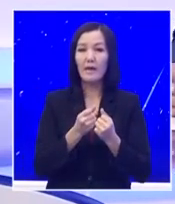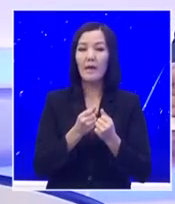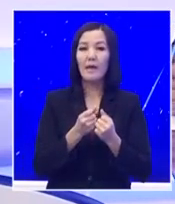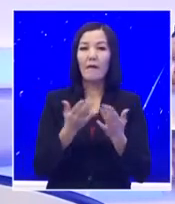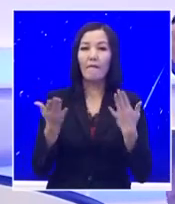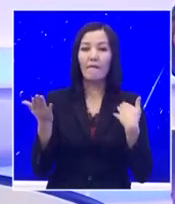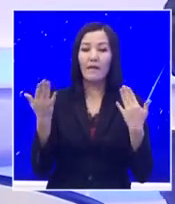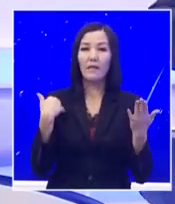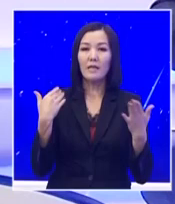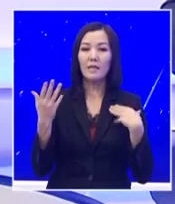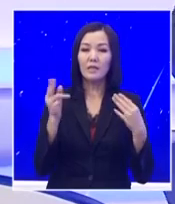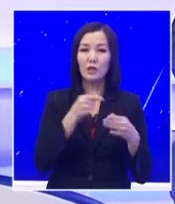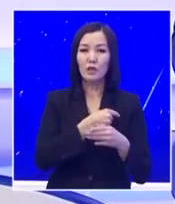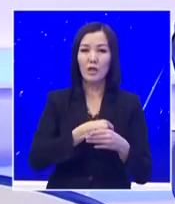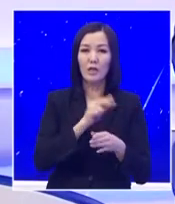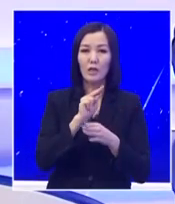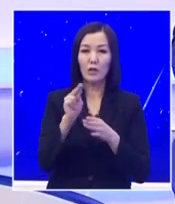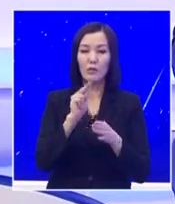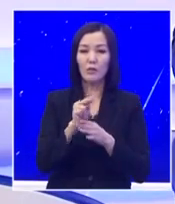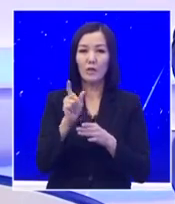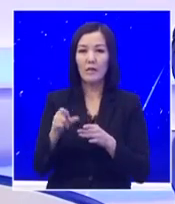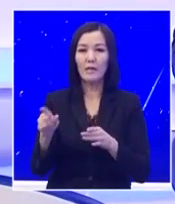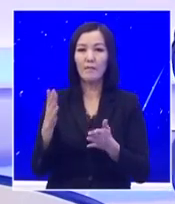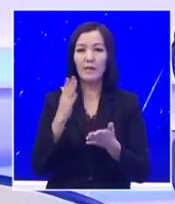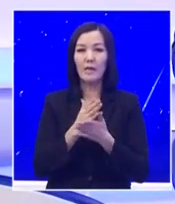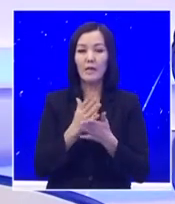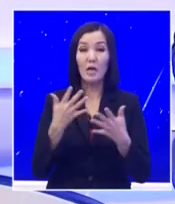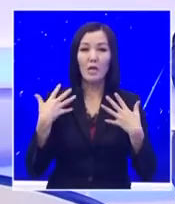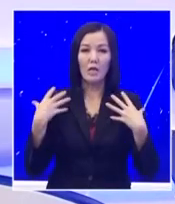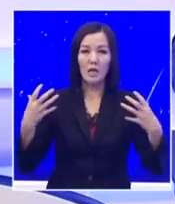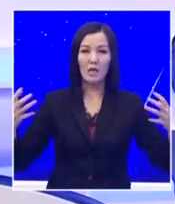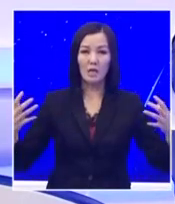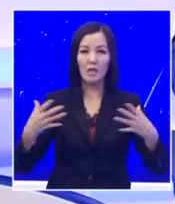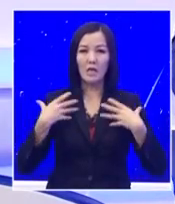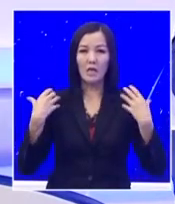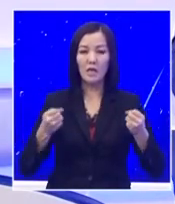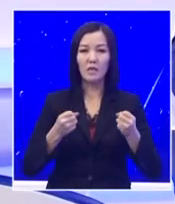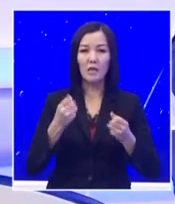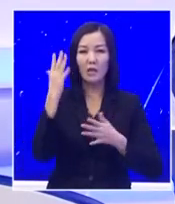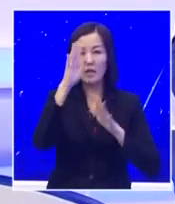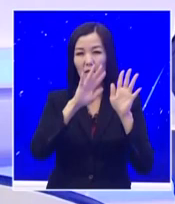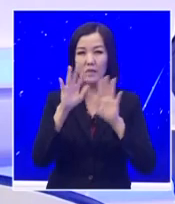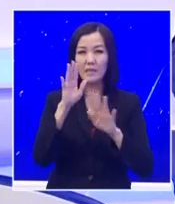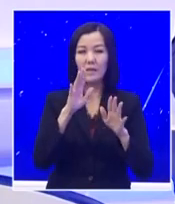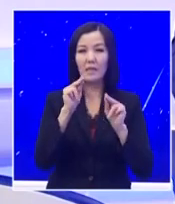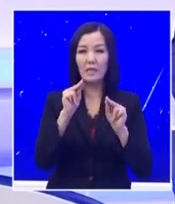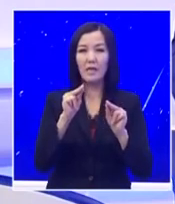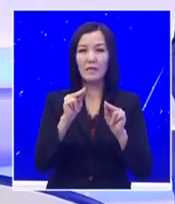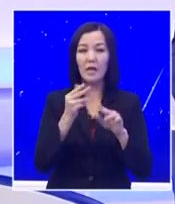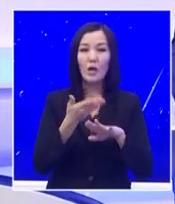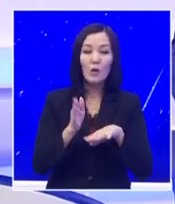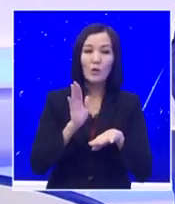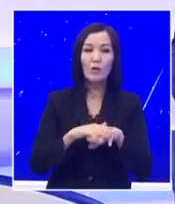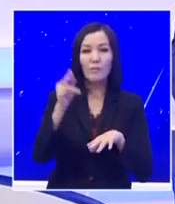фитнес жаттықтырушылар жайлы. Брестігенде көз алдымызға кең иықты, қуатты ер адам елестейтіні рас. Алайда күрделі